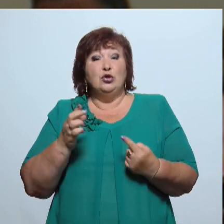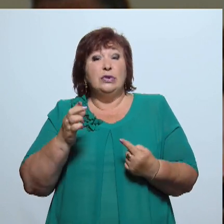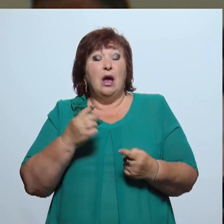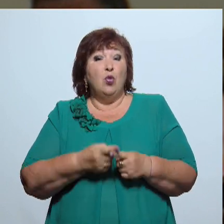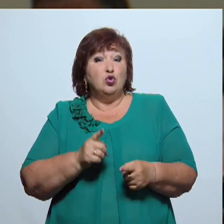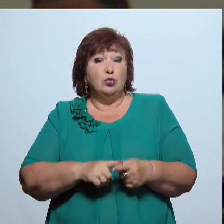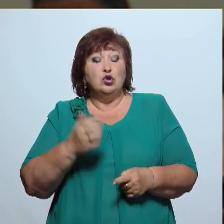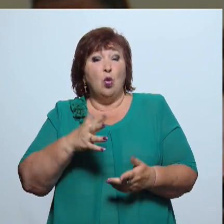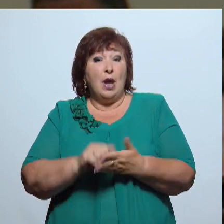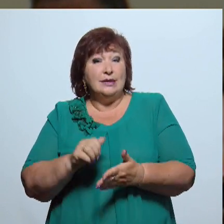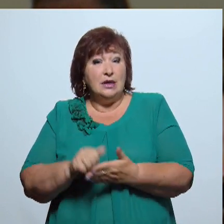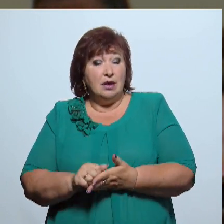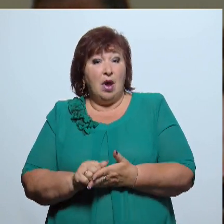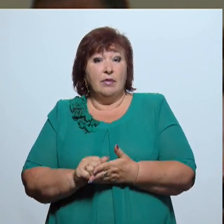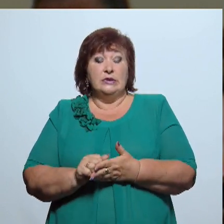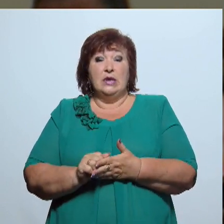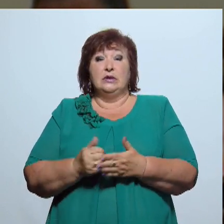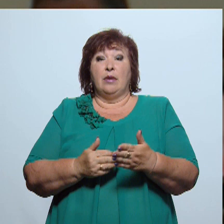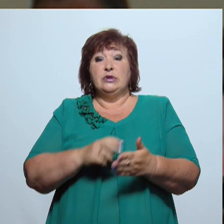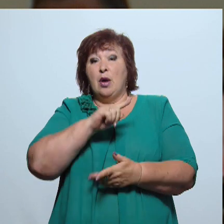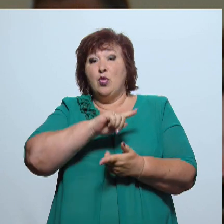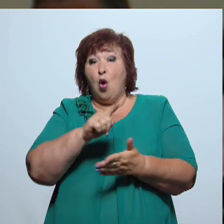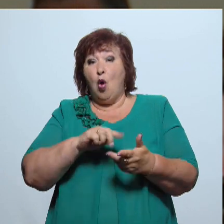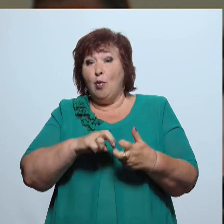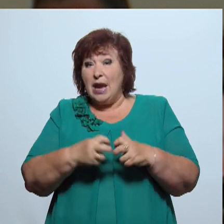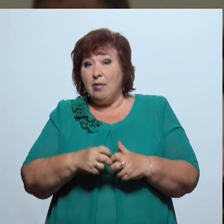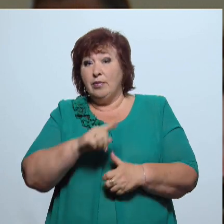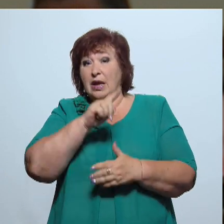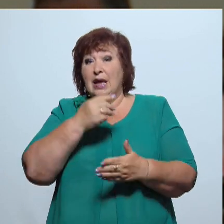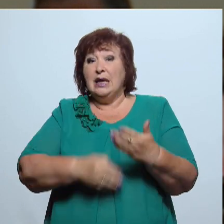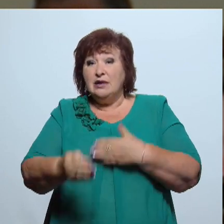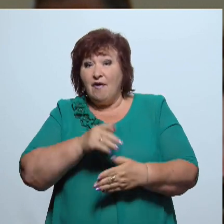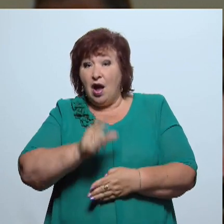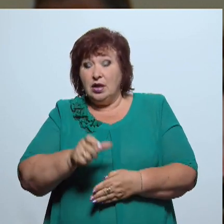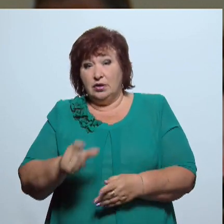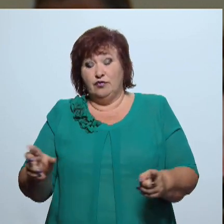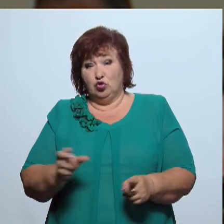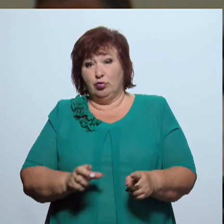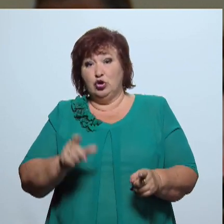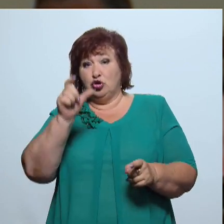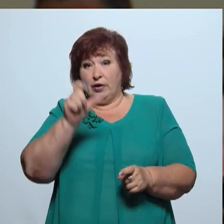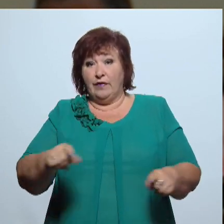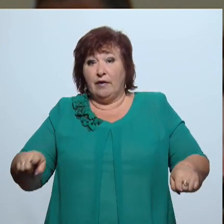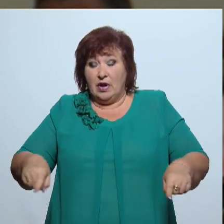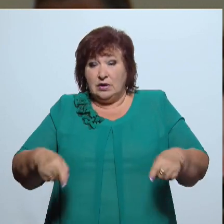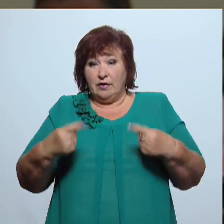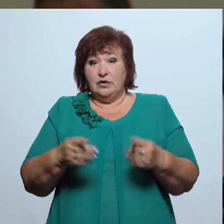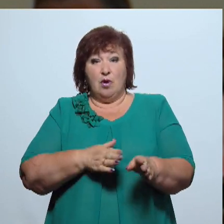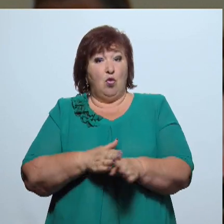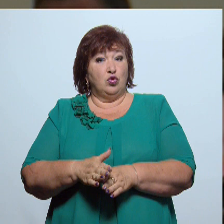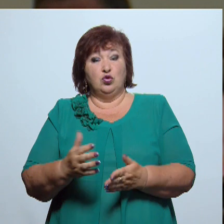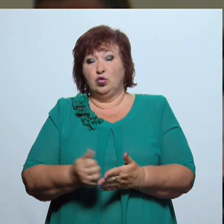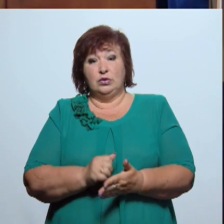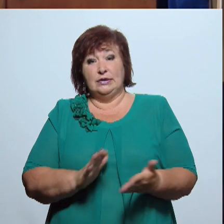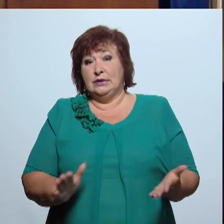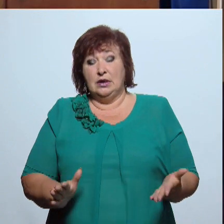поскольку занимаюсь вопросами выведения на группу инвалидности, мы видим, что сделано все, чтобы человек восстановился в трудоспособности, а вот